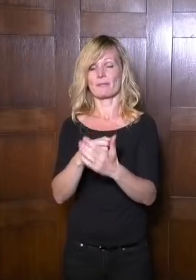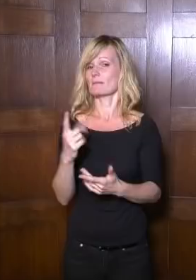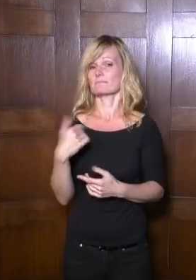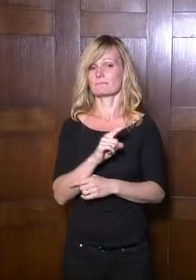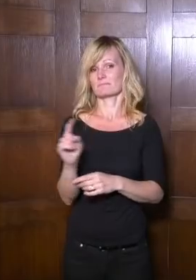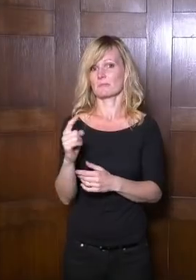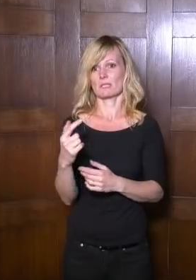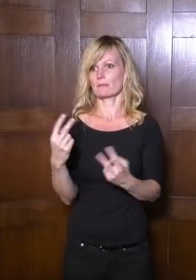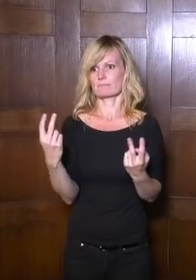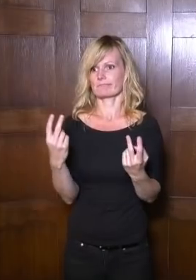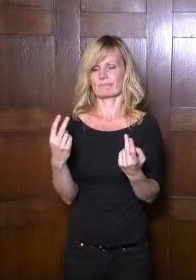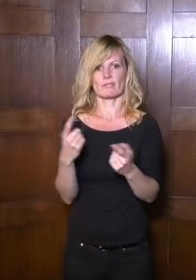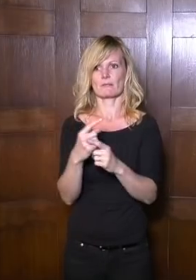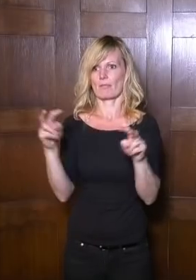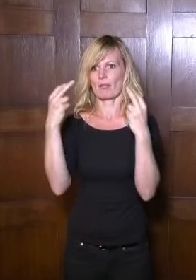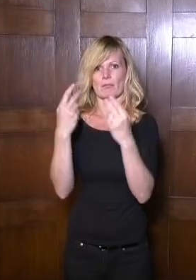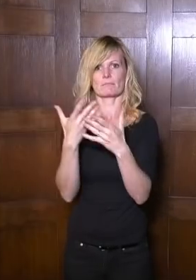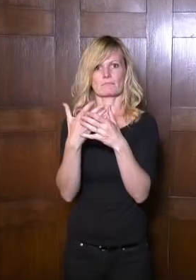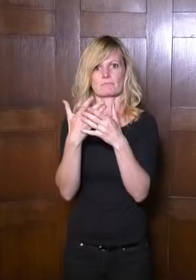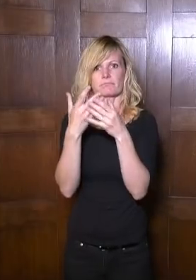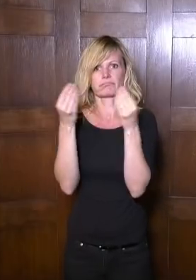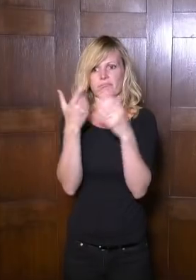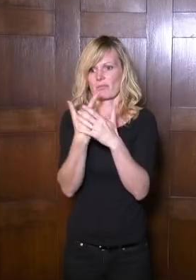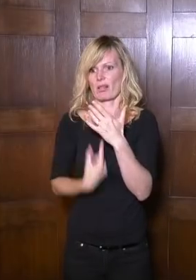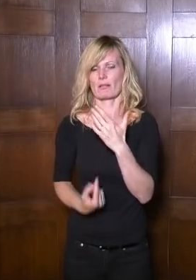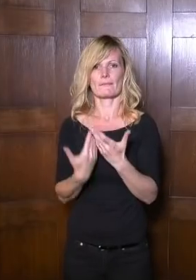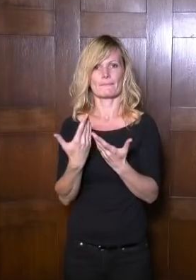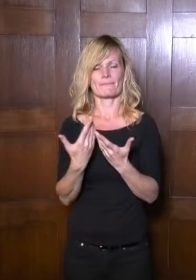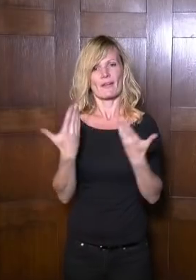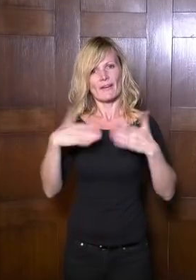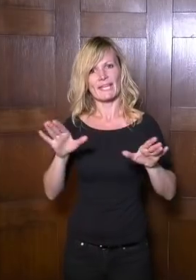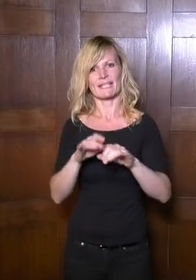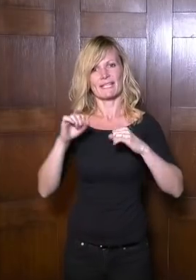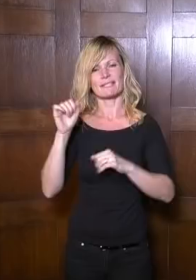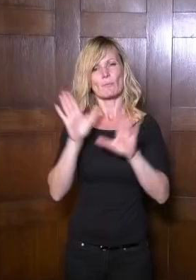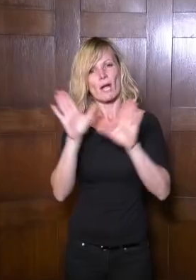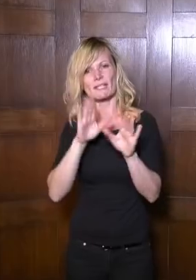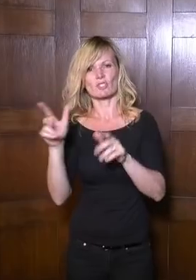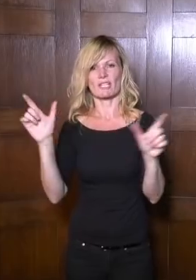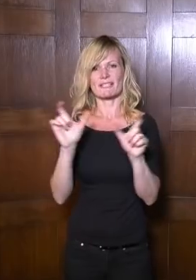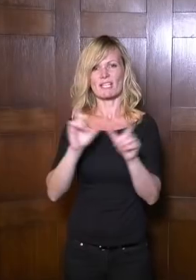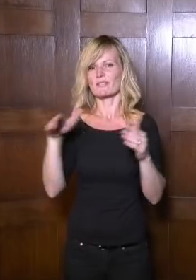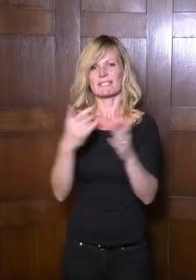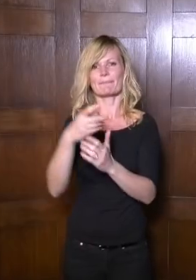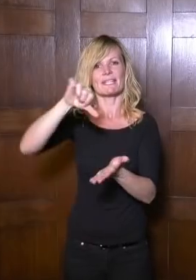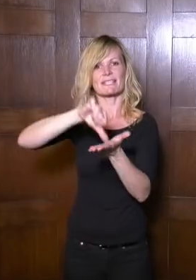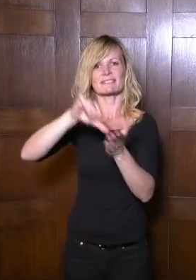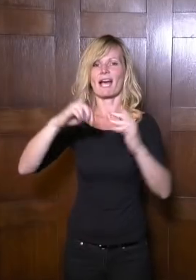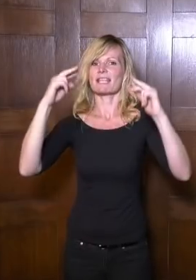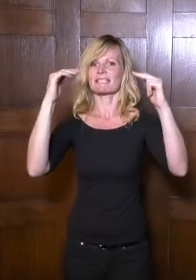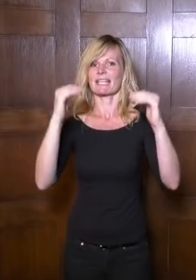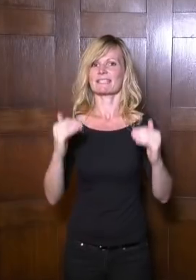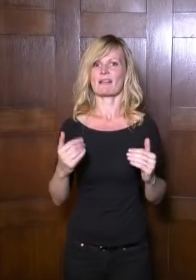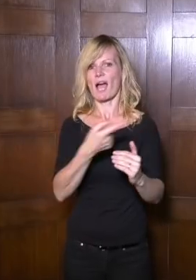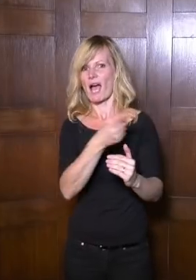Vorwurf formuliert, denn in einer freiheitlich-demokratischen Gesellschaft gibt es nicht irgendwie ein zentrales Register, was alle Ereignisse erfasst. Das ist schon